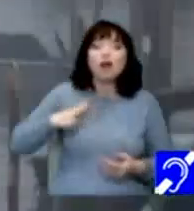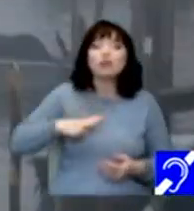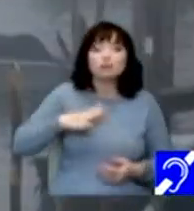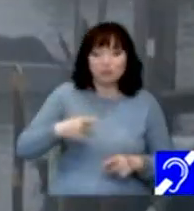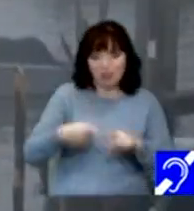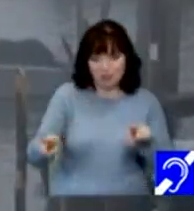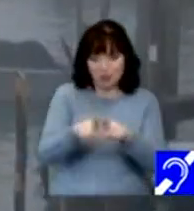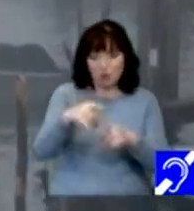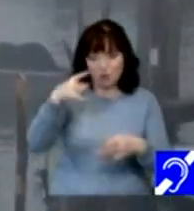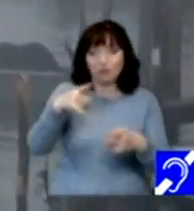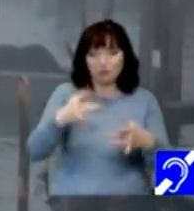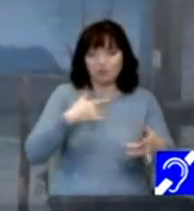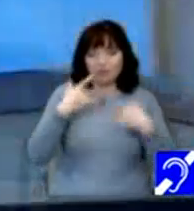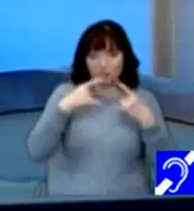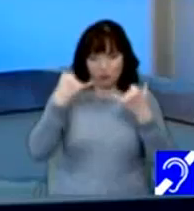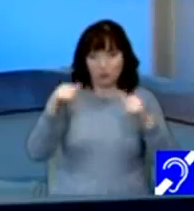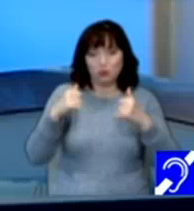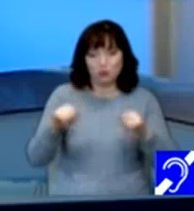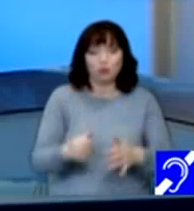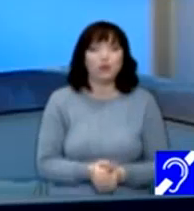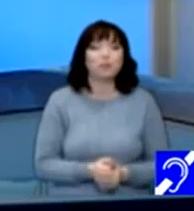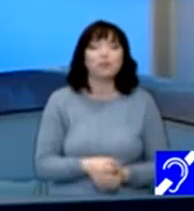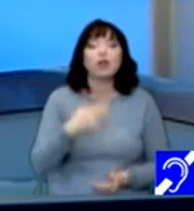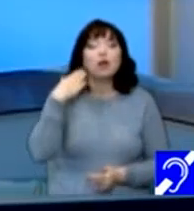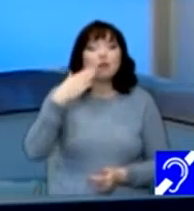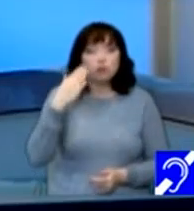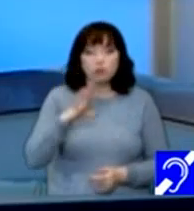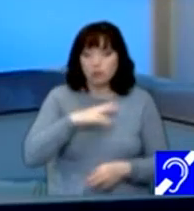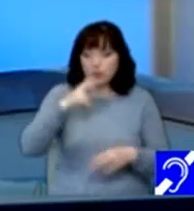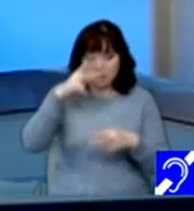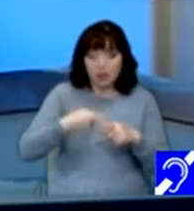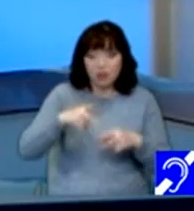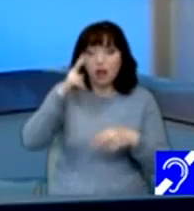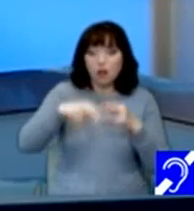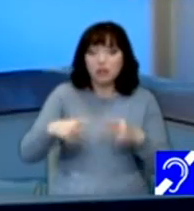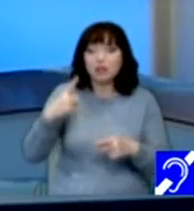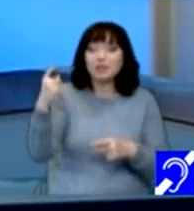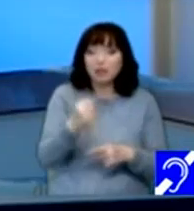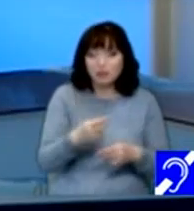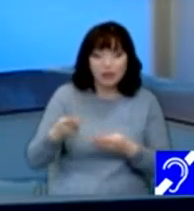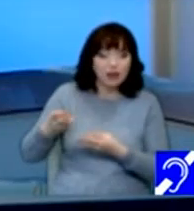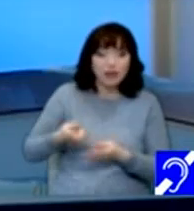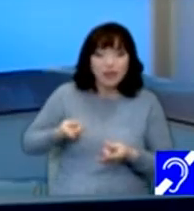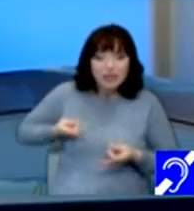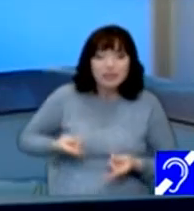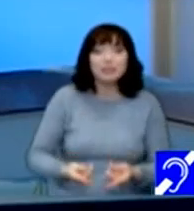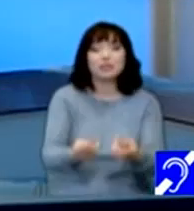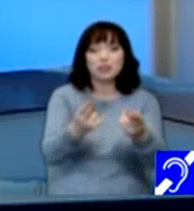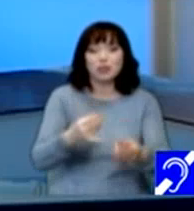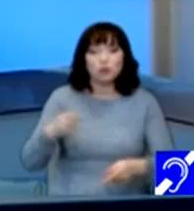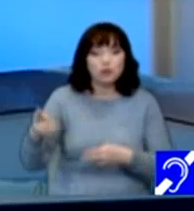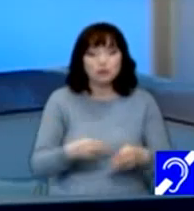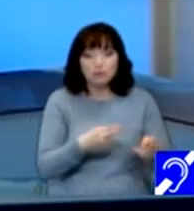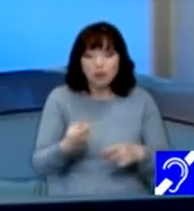nerăbdare spectacolul. În România a fost un sfârșit de săptămână pe schiuri și senii pentru turiștii care n-au